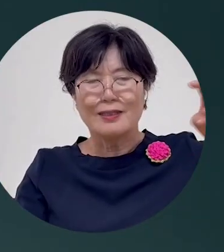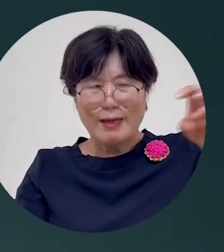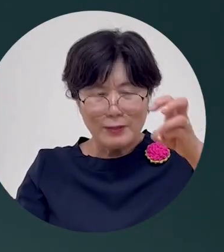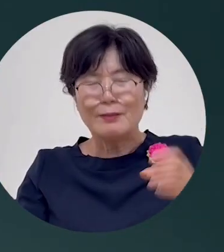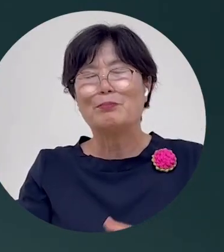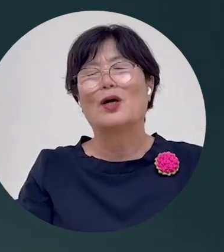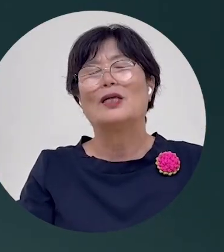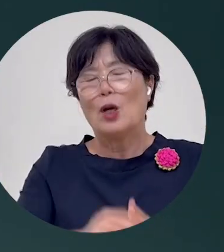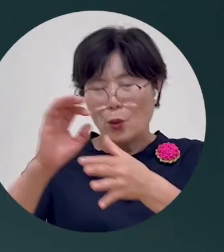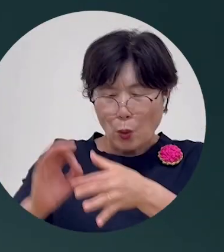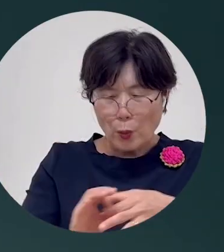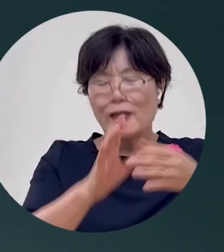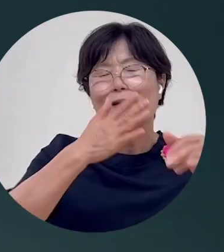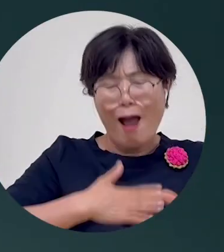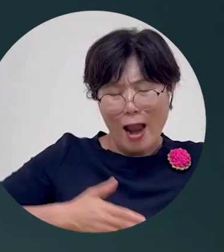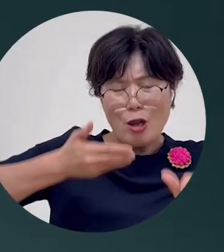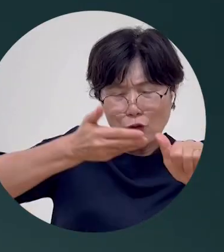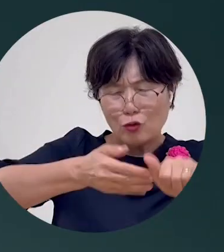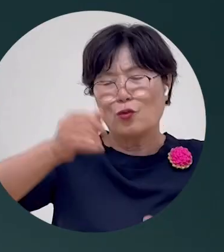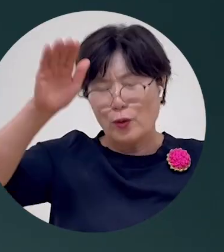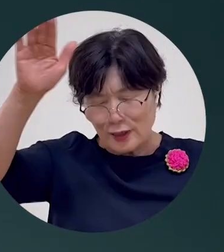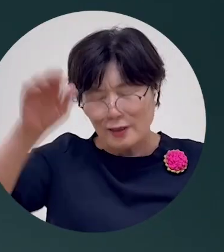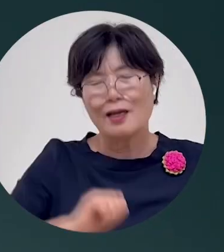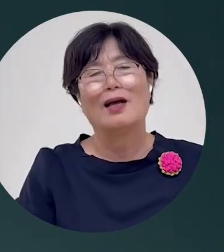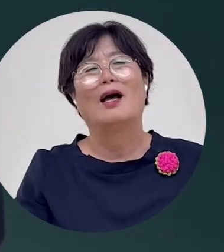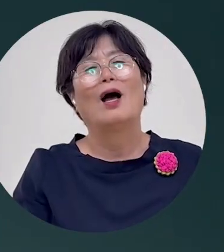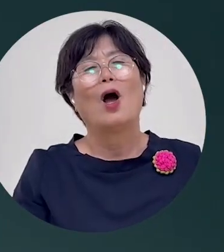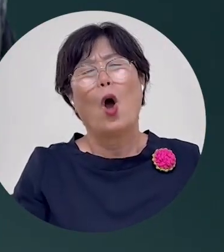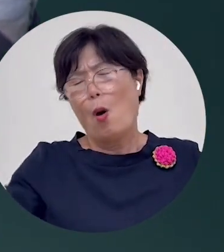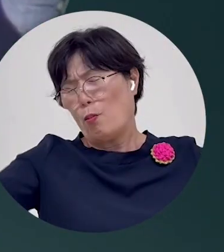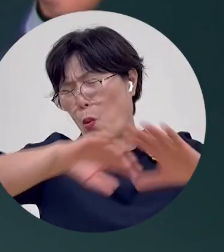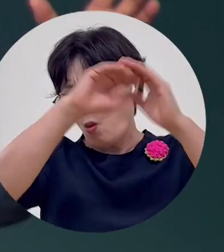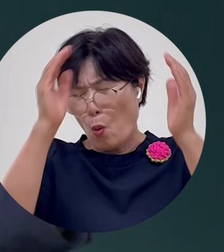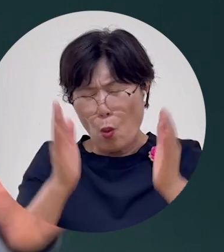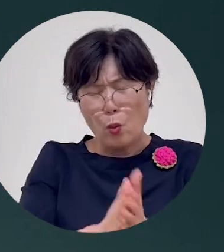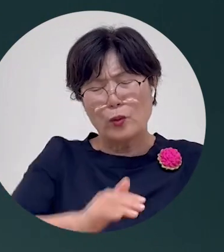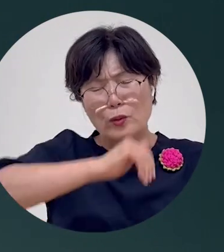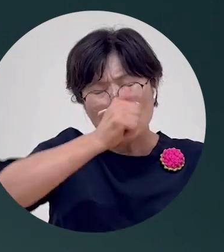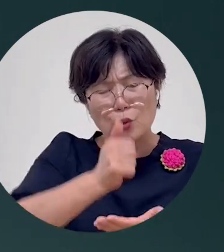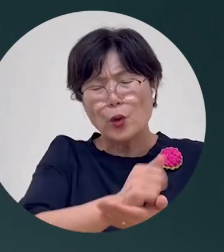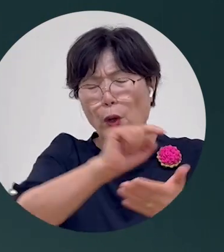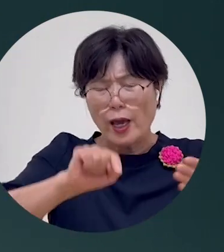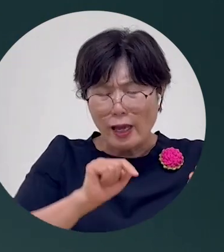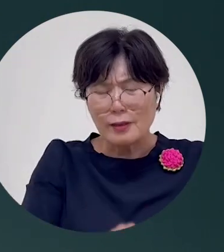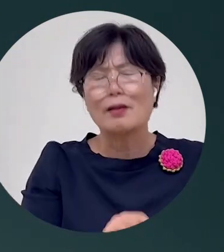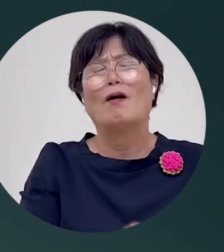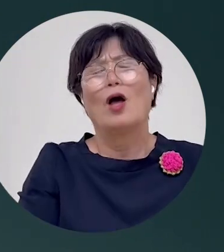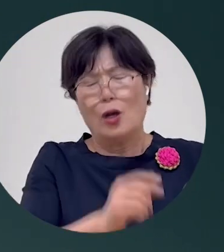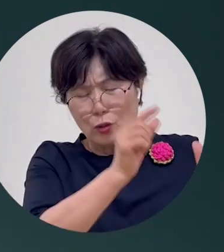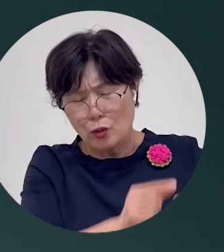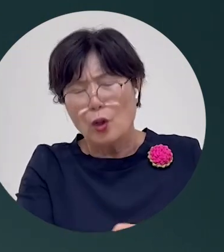통해서 우리에게 알려주고 있어요. 여러분, 모든 죄에서 속량하실 분,